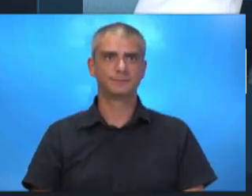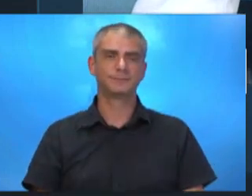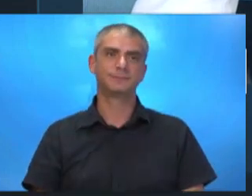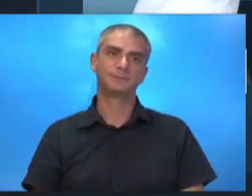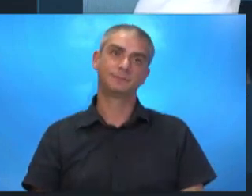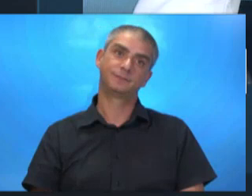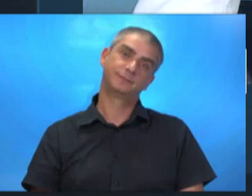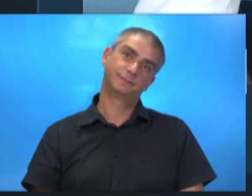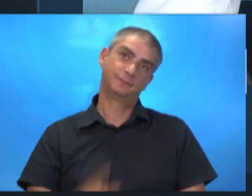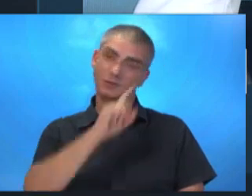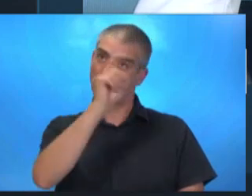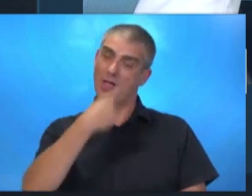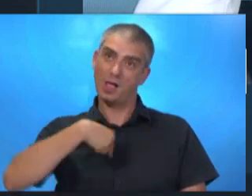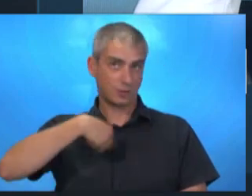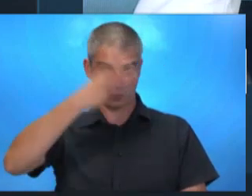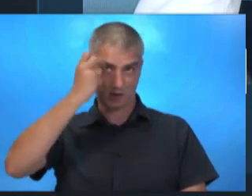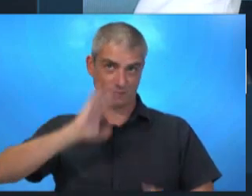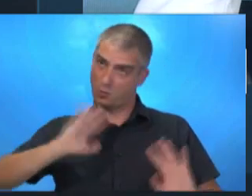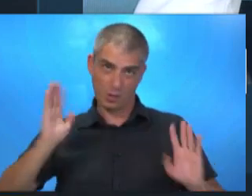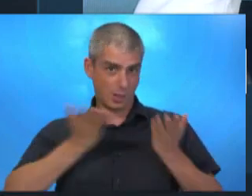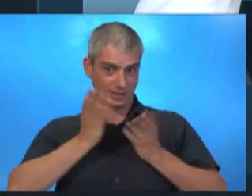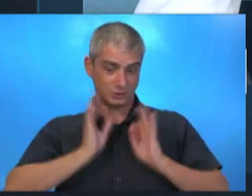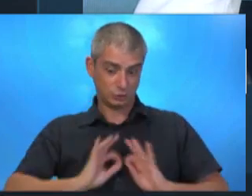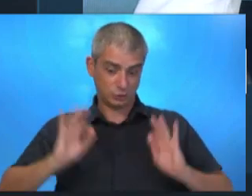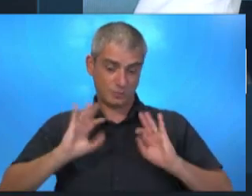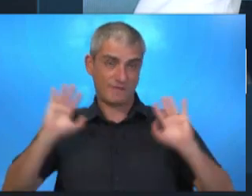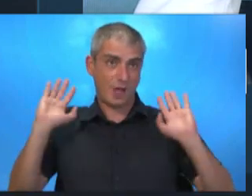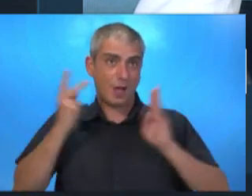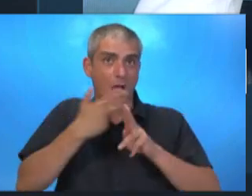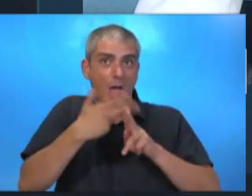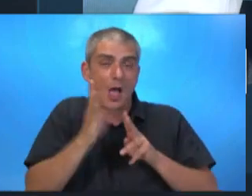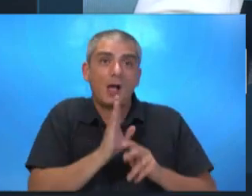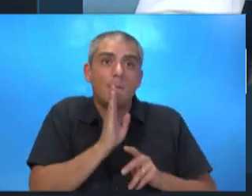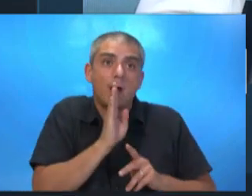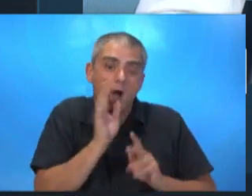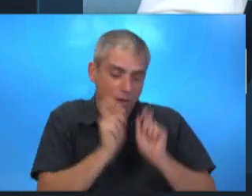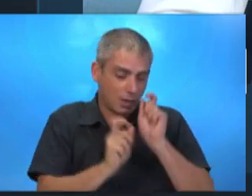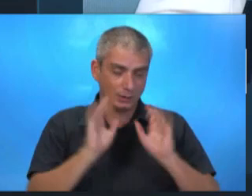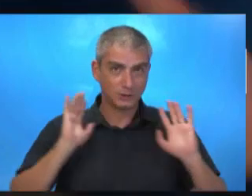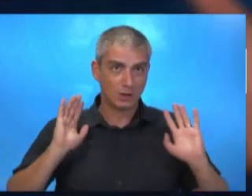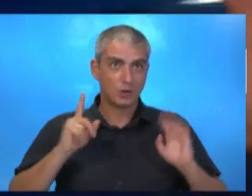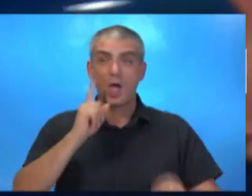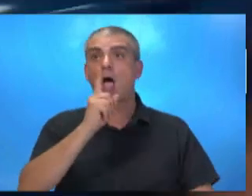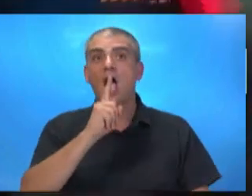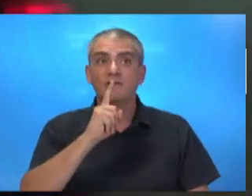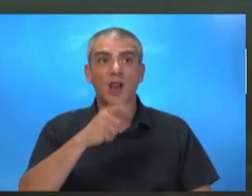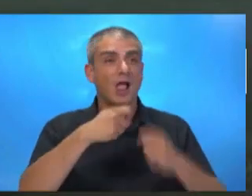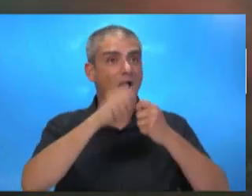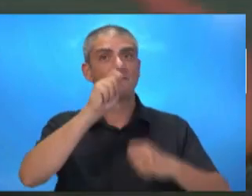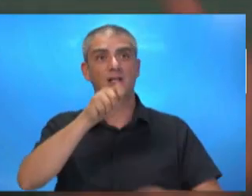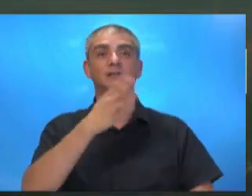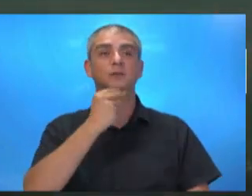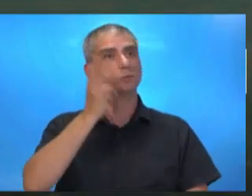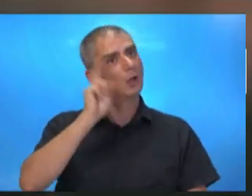כנראה שאנחנו הערבים לא צריכים להתייחס לשום דבר חוץ מהבעיות האזרחיות. אבל חבר כנסת יהודי יכול להיות